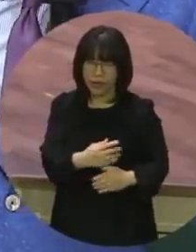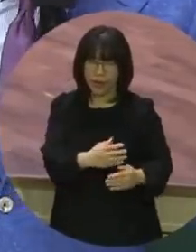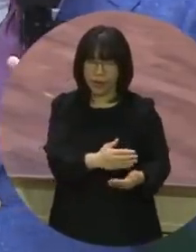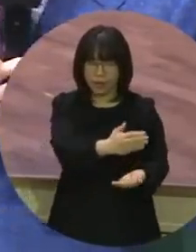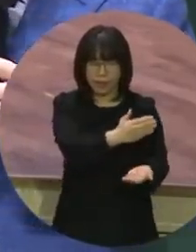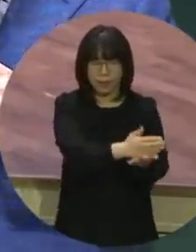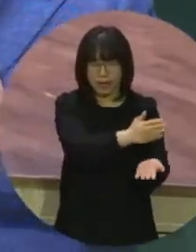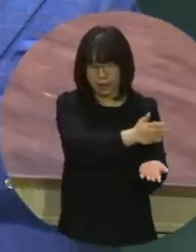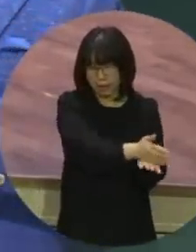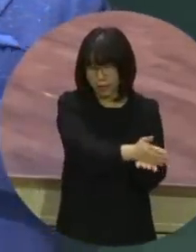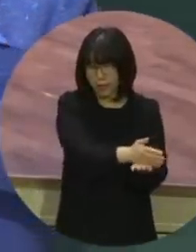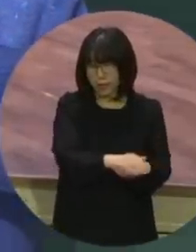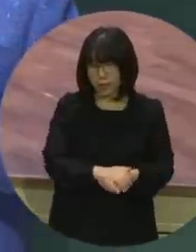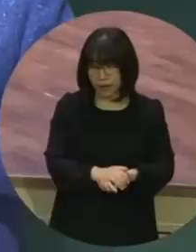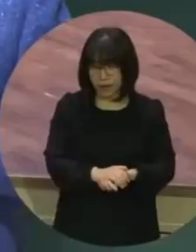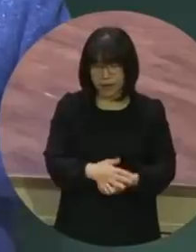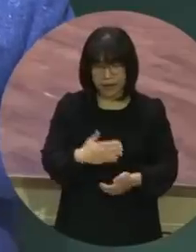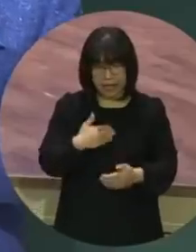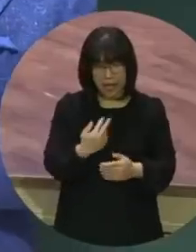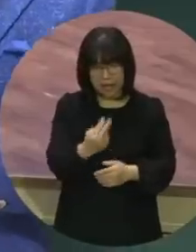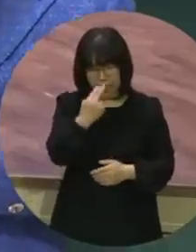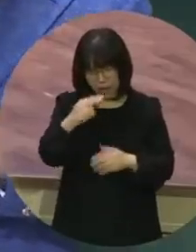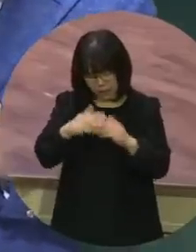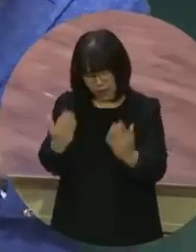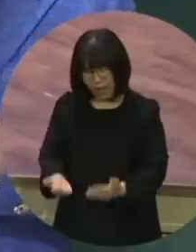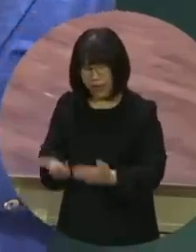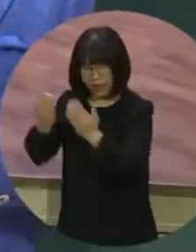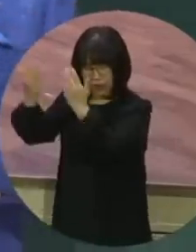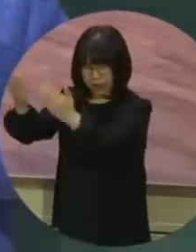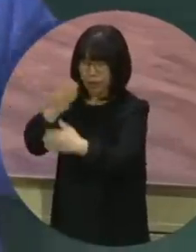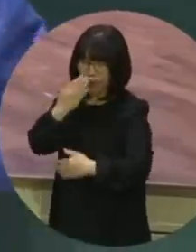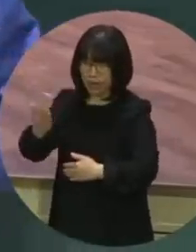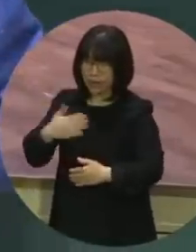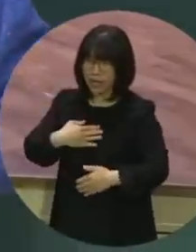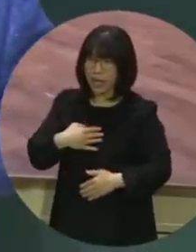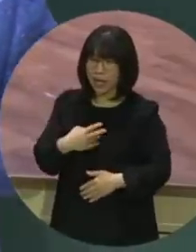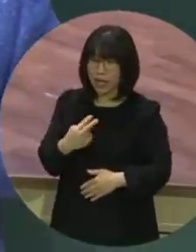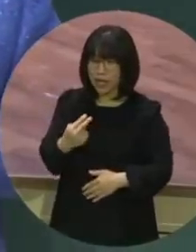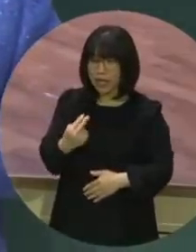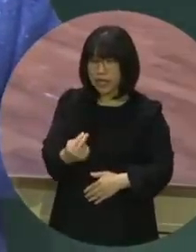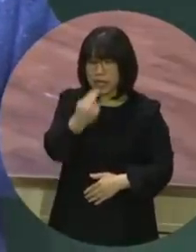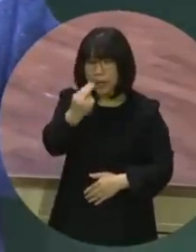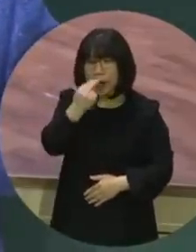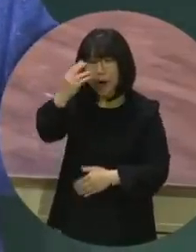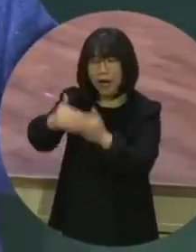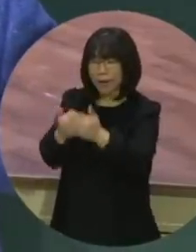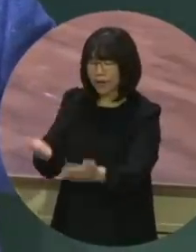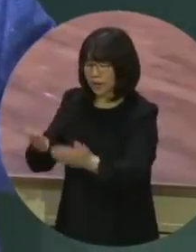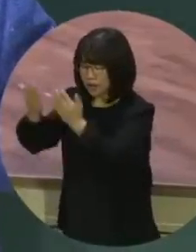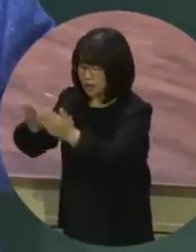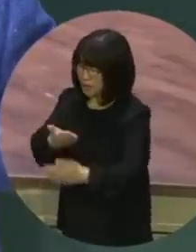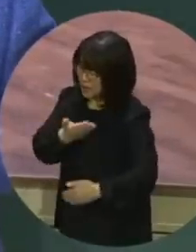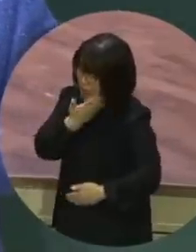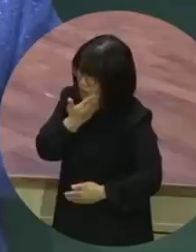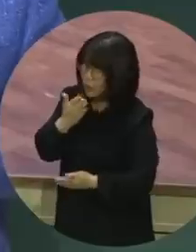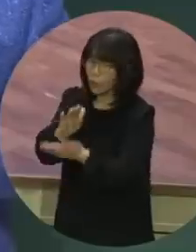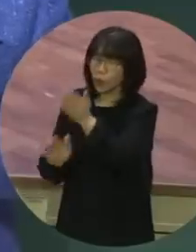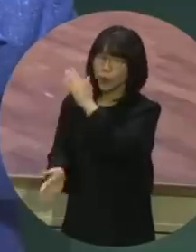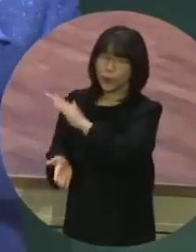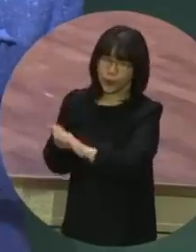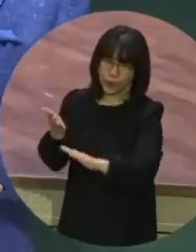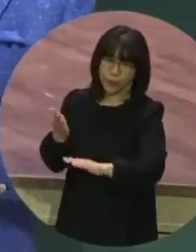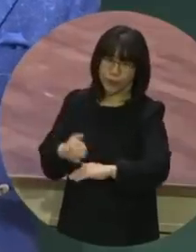내 생애 못 드릴 게 뭐가 있냐? 내 한 생명 하나님께 드리는 것이 뭐가 아깝냐?